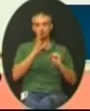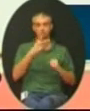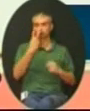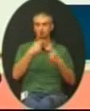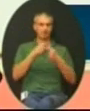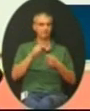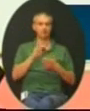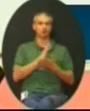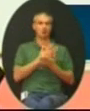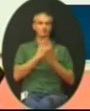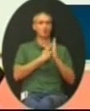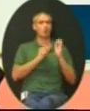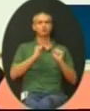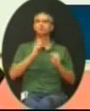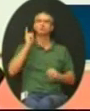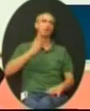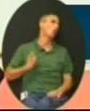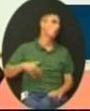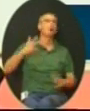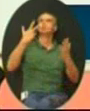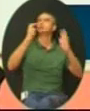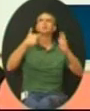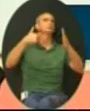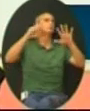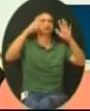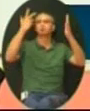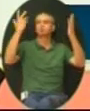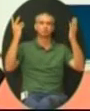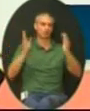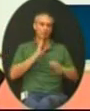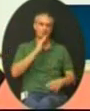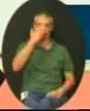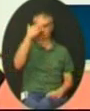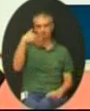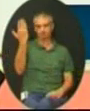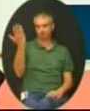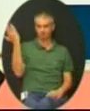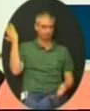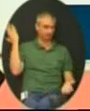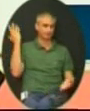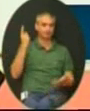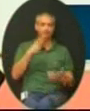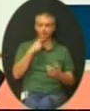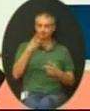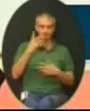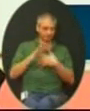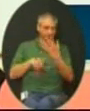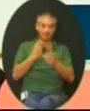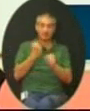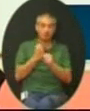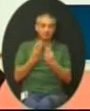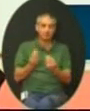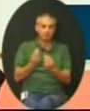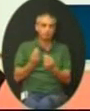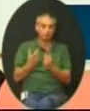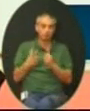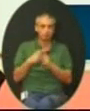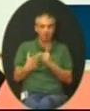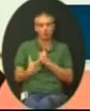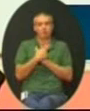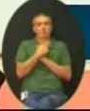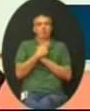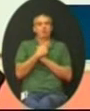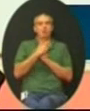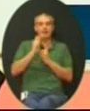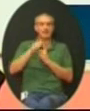חברי כנסת שקובעים חוק יסוד שיחייב רוב של 80 או של 60. זאת בעיה ידועה שמה שמכנים הגולם קם על יוצרו. אתה יוצר משהו שמחשק